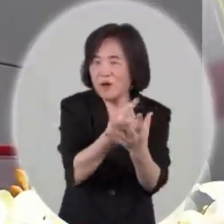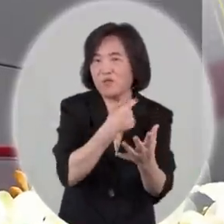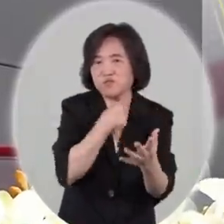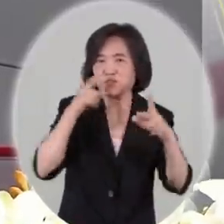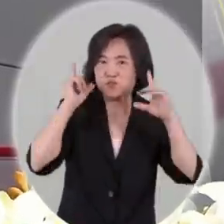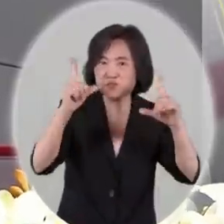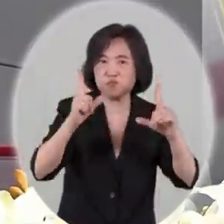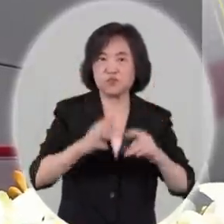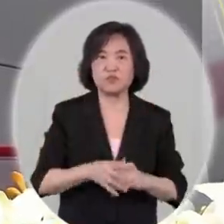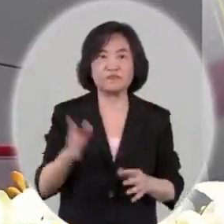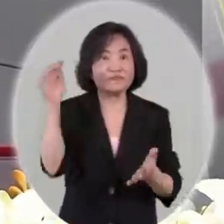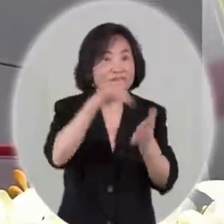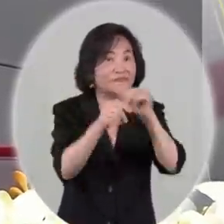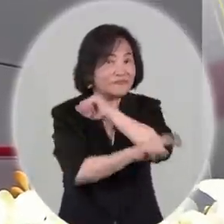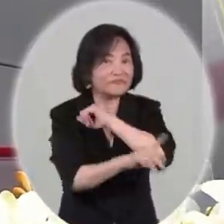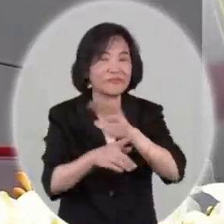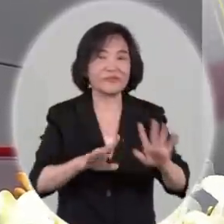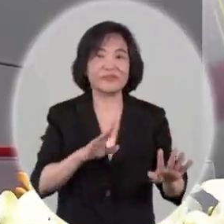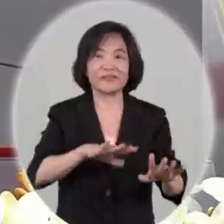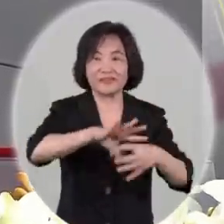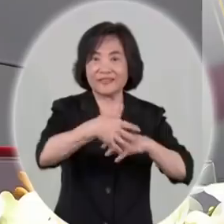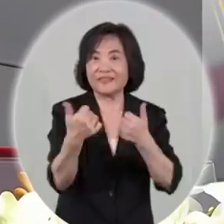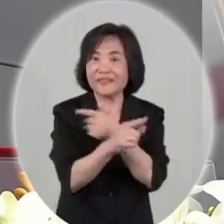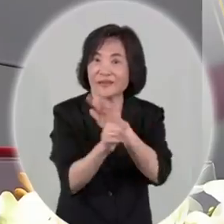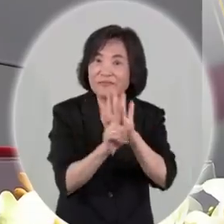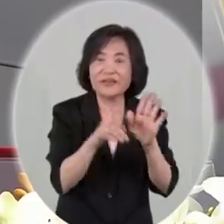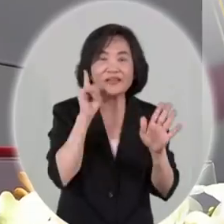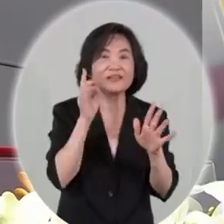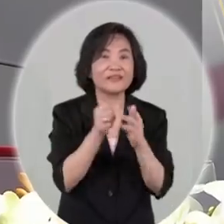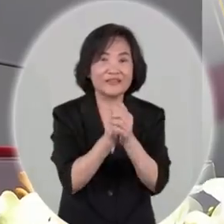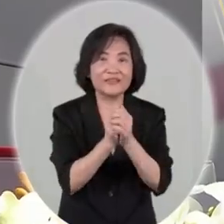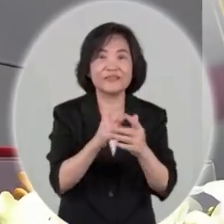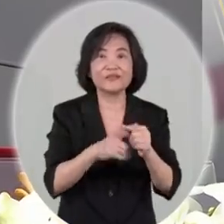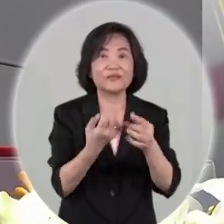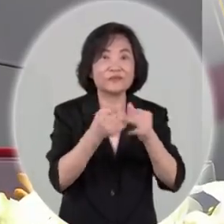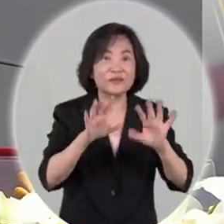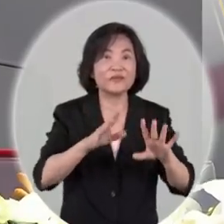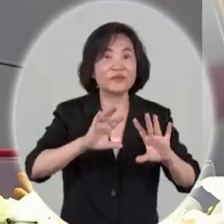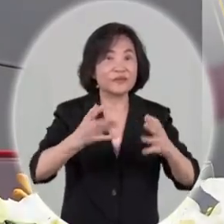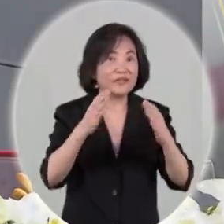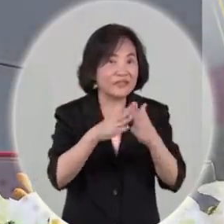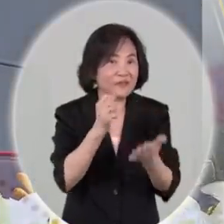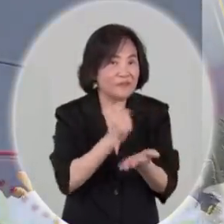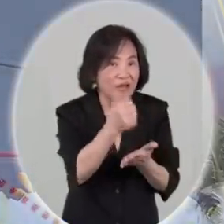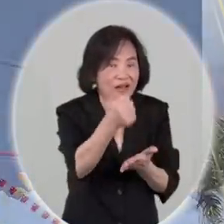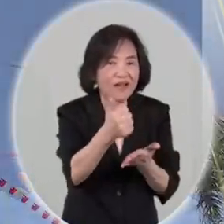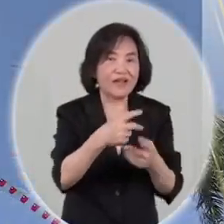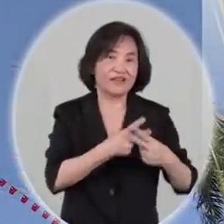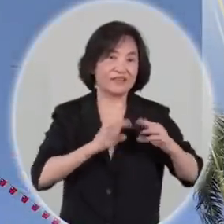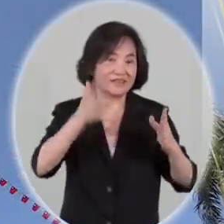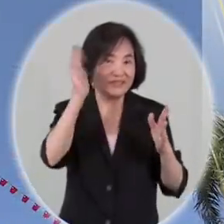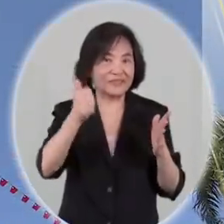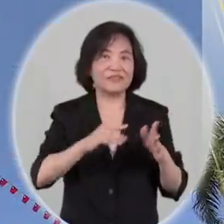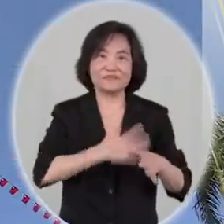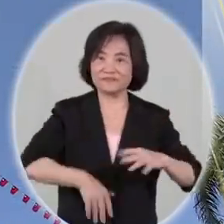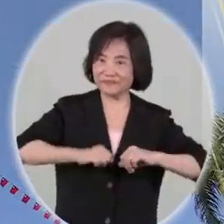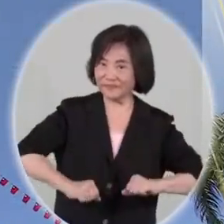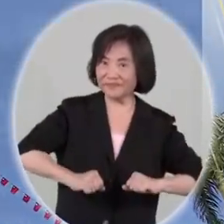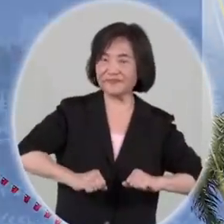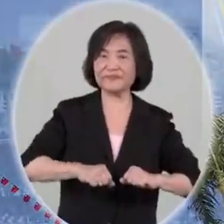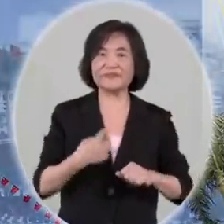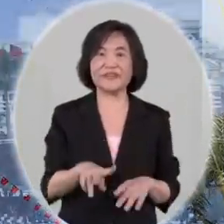最后，谨代表全球侨胞祝贺中华民国国运昌隆，蔡总统政工康